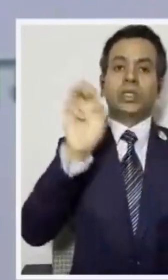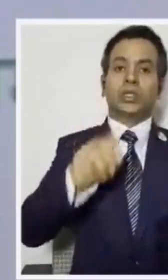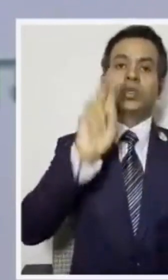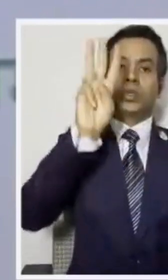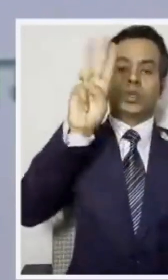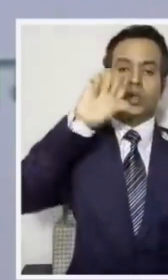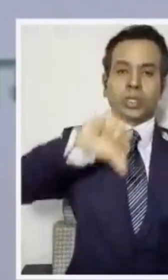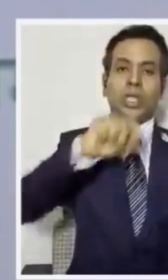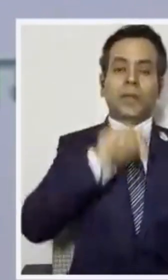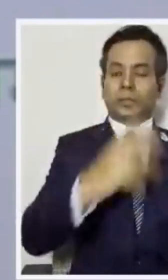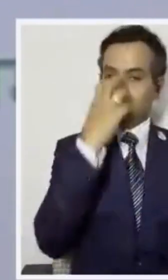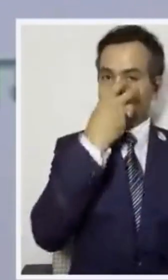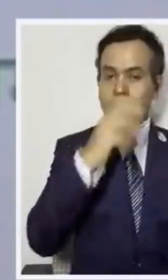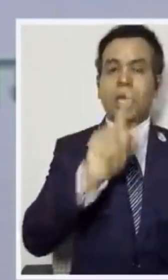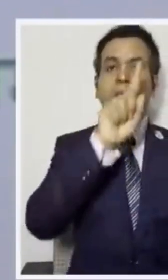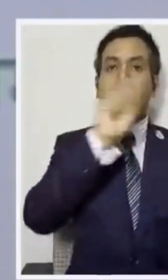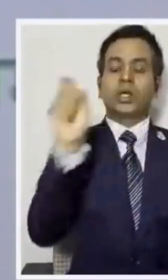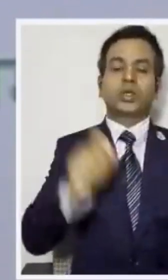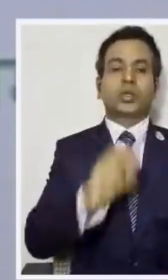24 ঘন্টায় কোয়ারেন্টাইনে